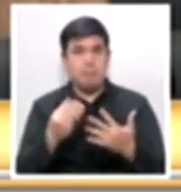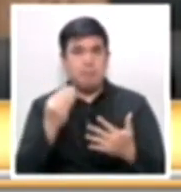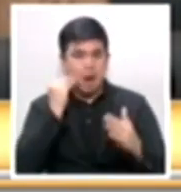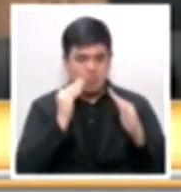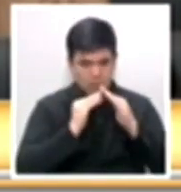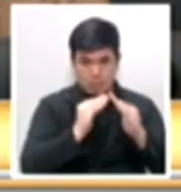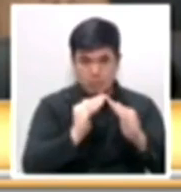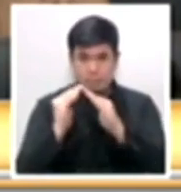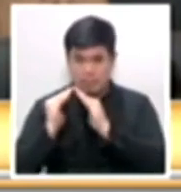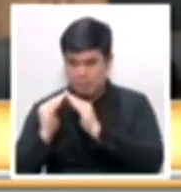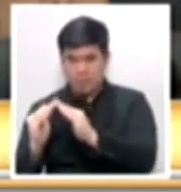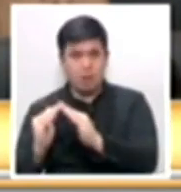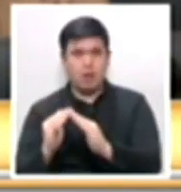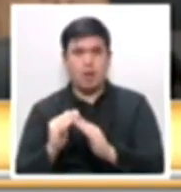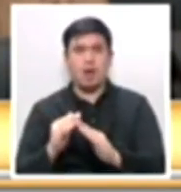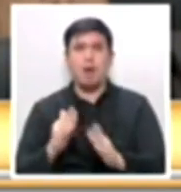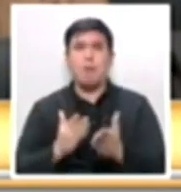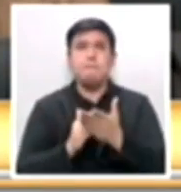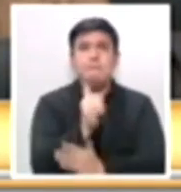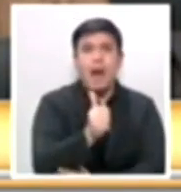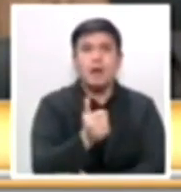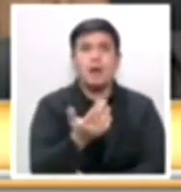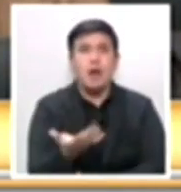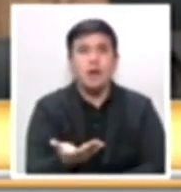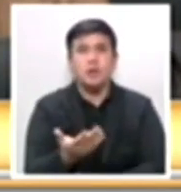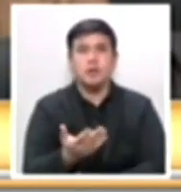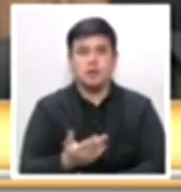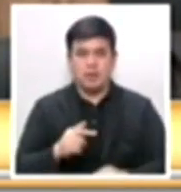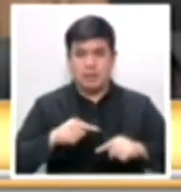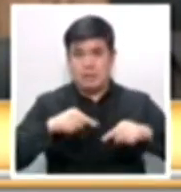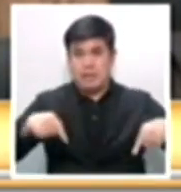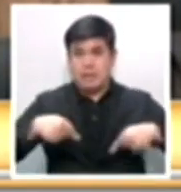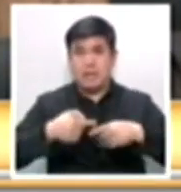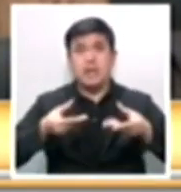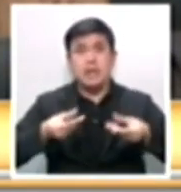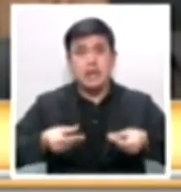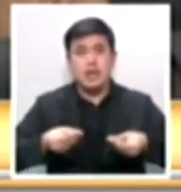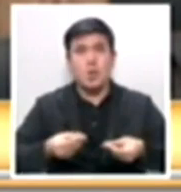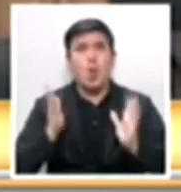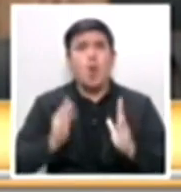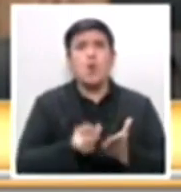มัติมันเป็นเขตที่อยู่ในพื้นที่ของเจ้าสัวนายทุนถือครองอยู่แล้วและไม่ได้อ